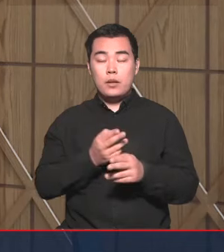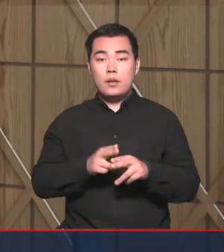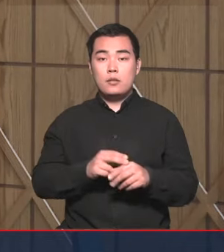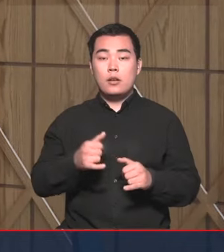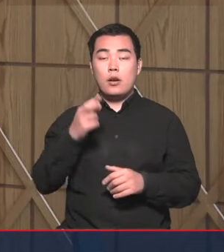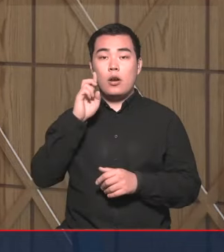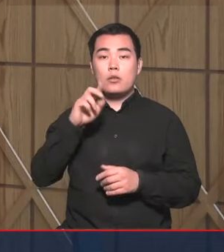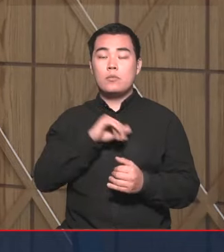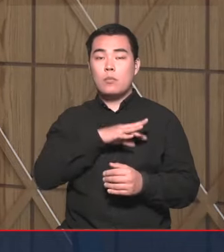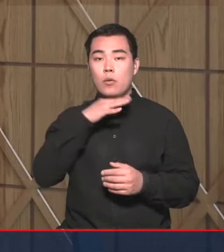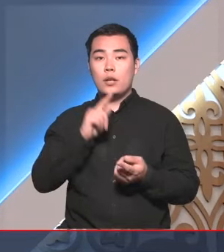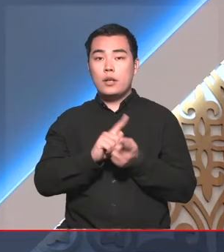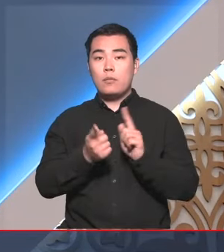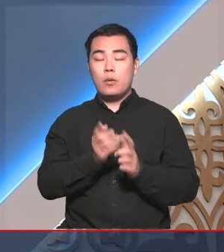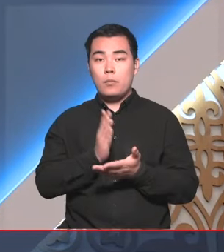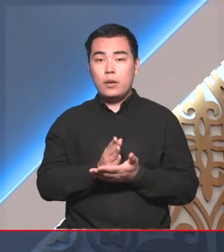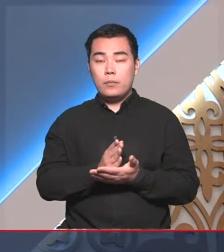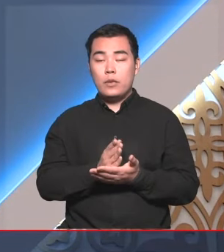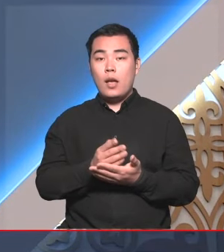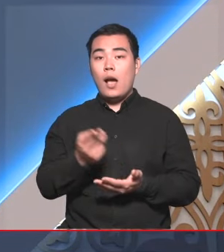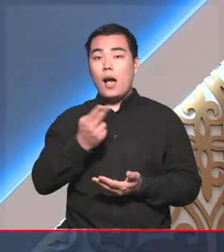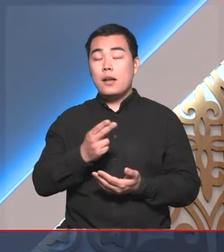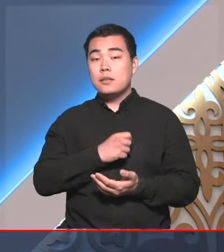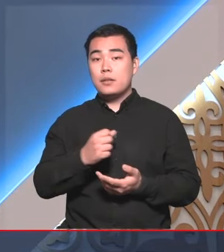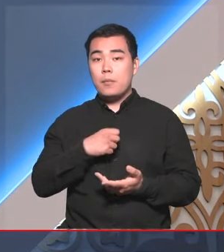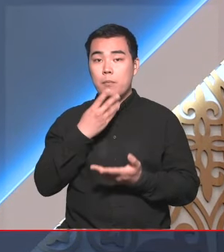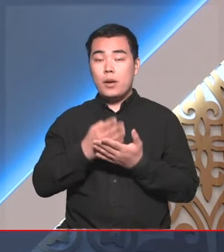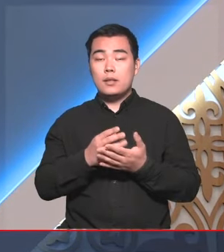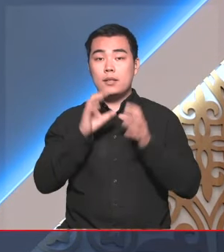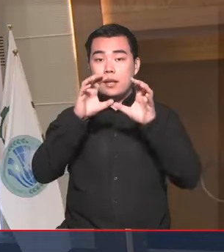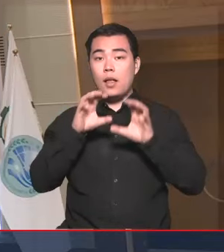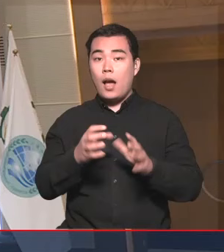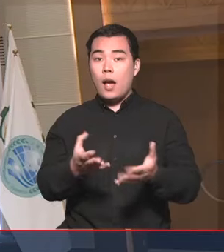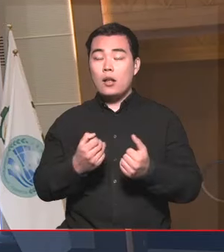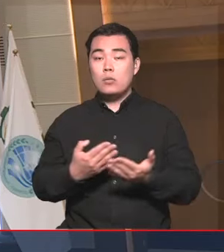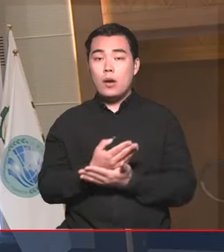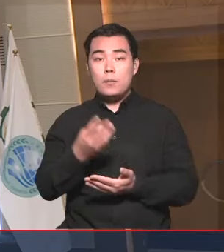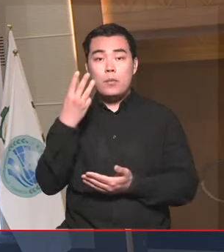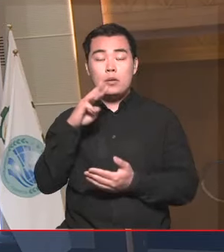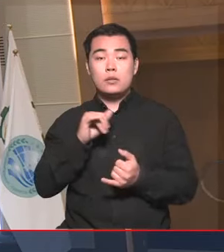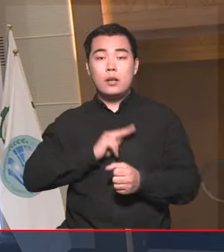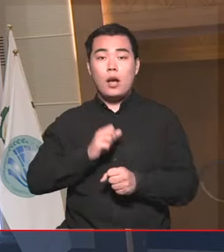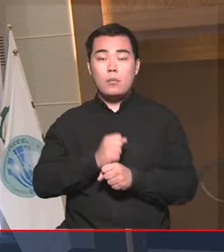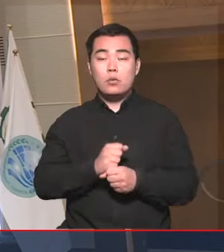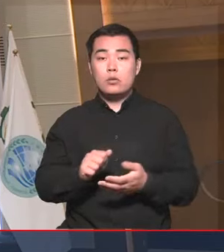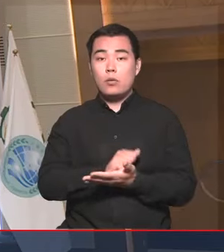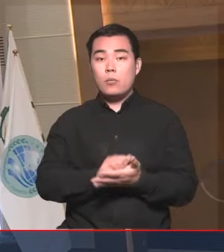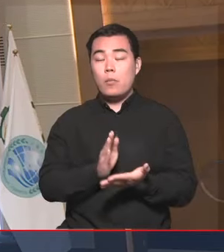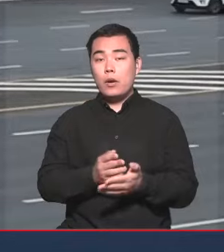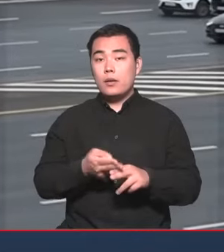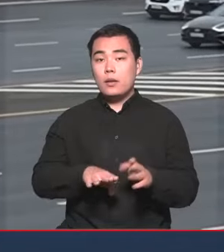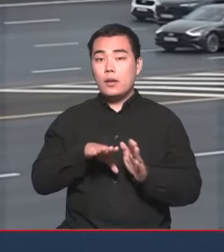үлкен реформалар іске асып жатыр. Ал Астана декларациясының қабылдануы ұйымның жаңа идеологиясын айшықтайтын құжат. Оның